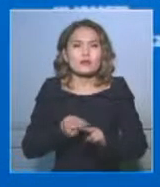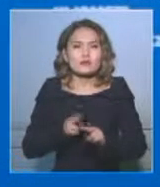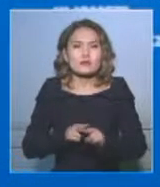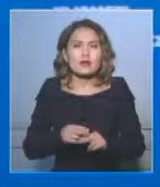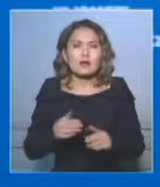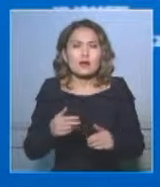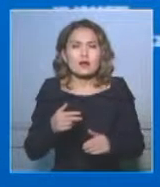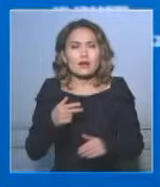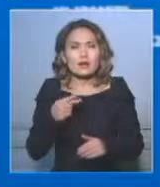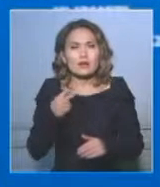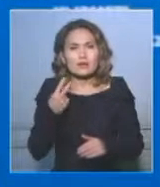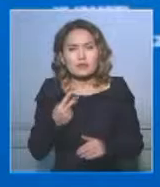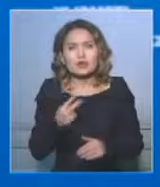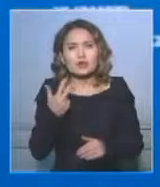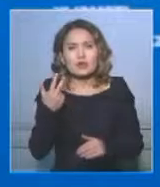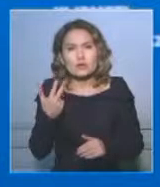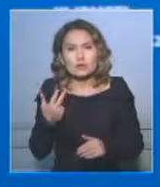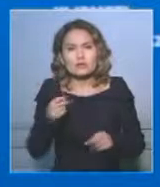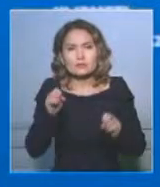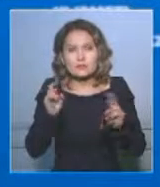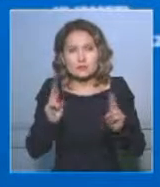деп айтуға болады. Бірінші пакет ол